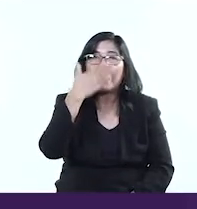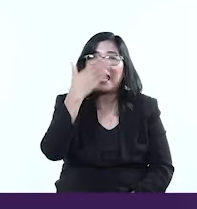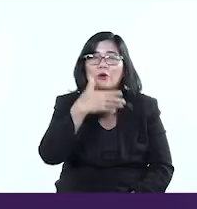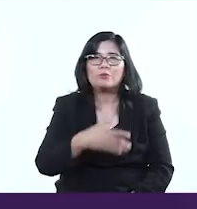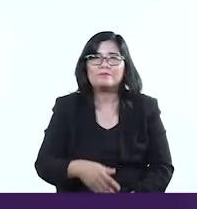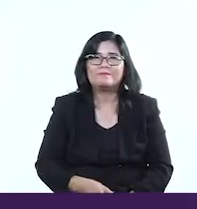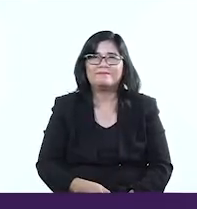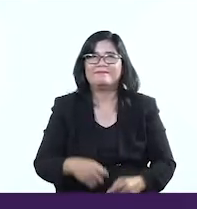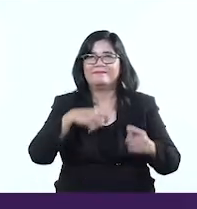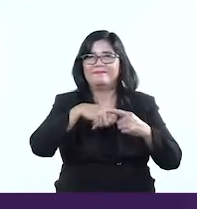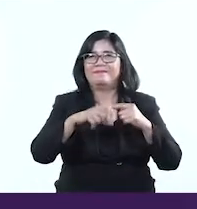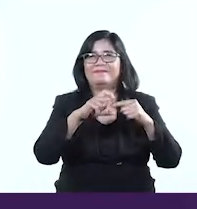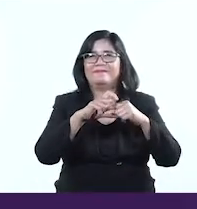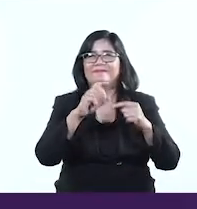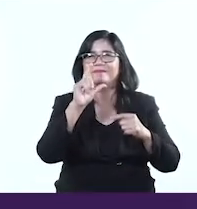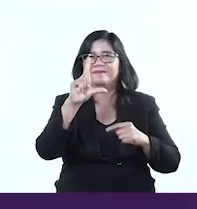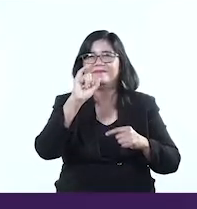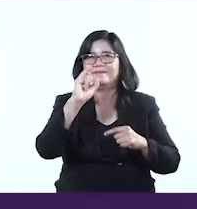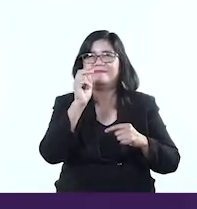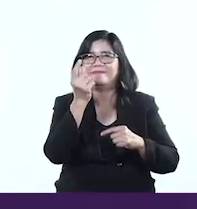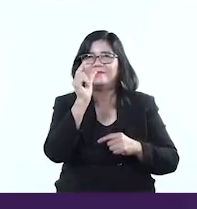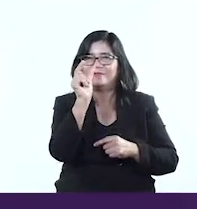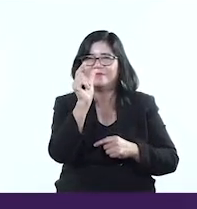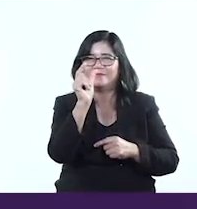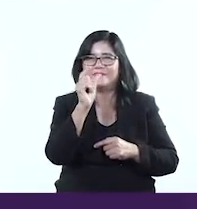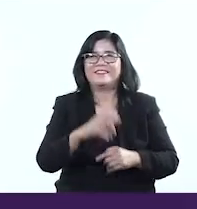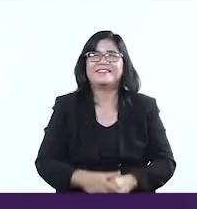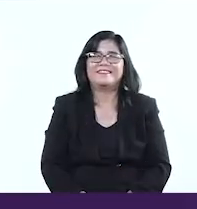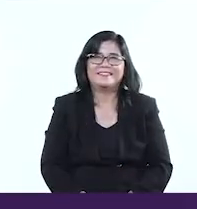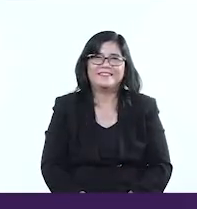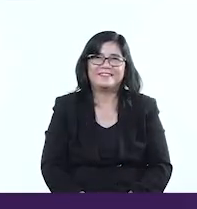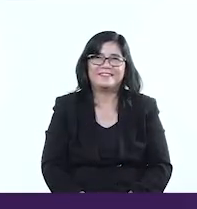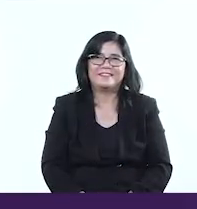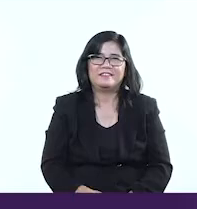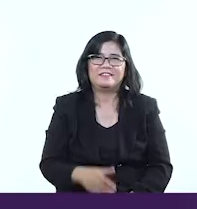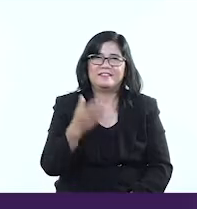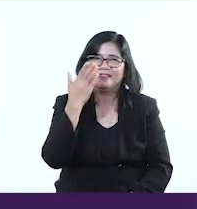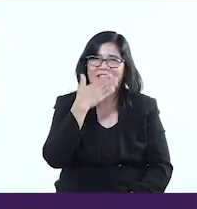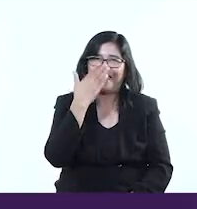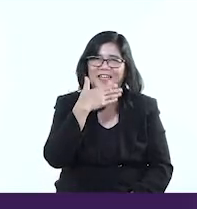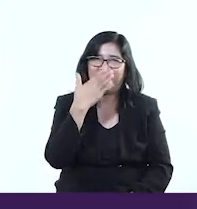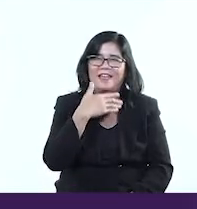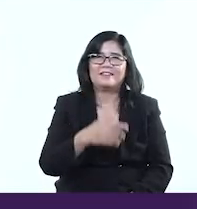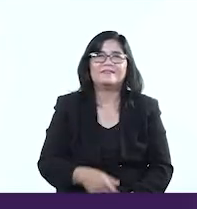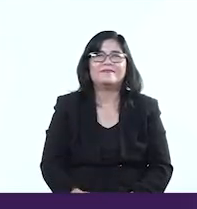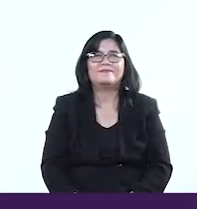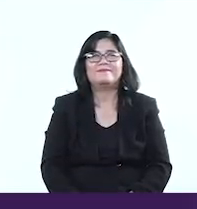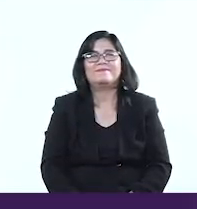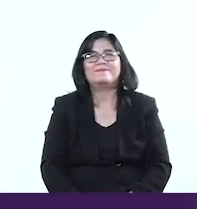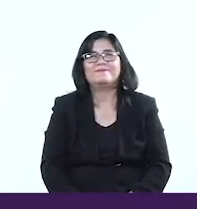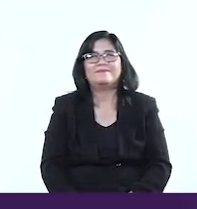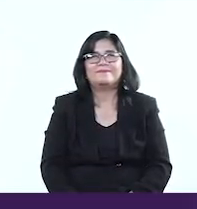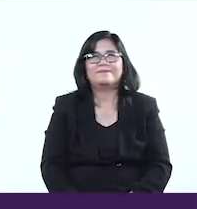Hah Gilbert aneh-aneh aja keliru lah dia bilang kleru hahaha selanjutnya Angso happy